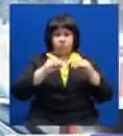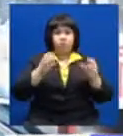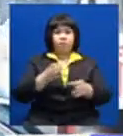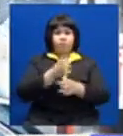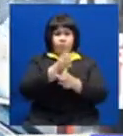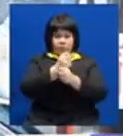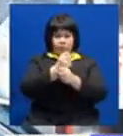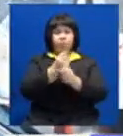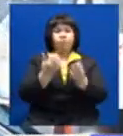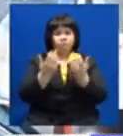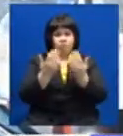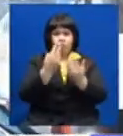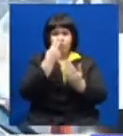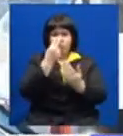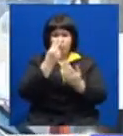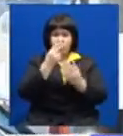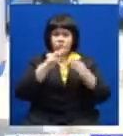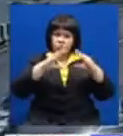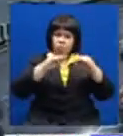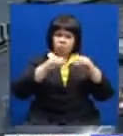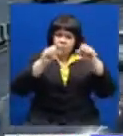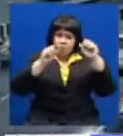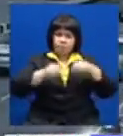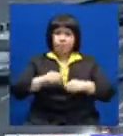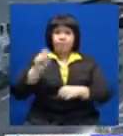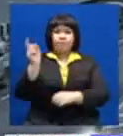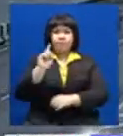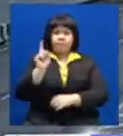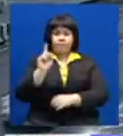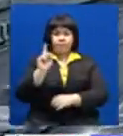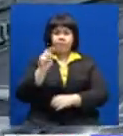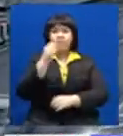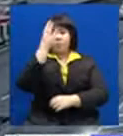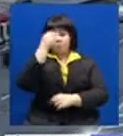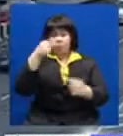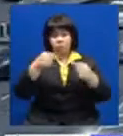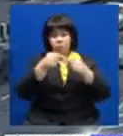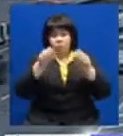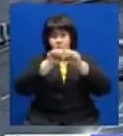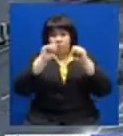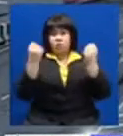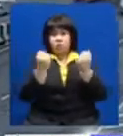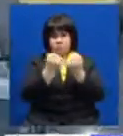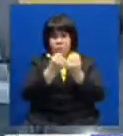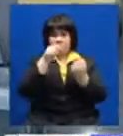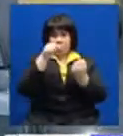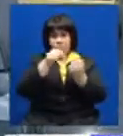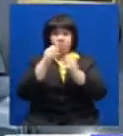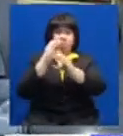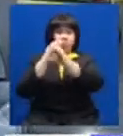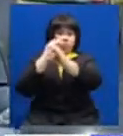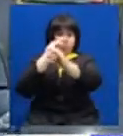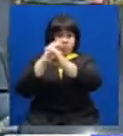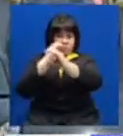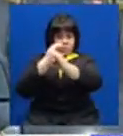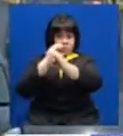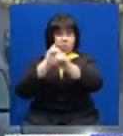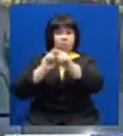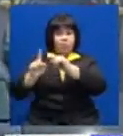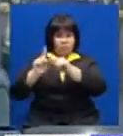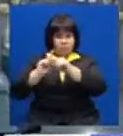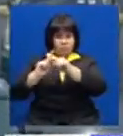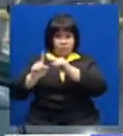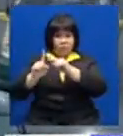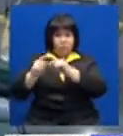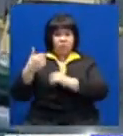อีกครั้งต้องติดตามว่าผลจะออกมาเป็นอย่างไรนะคะเพราะว่าทางฝั่งสมาคมผู้ประกอบการรถโดยสารขนส่งและผู้ประกอบ